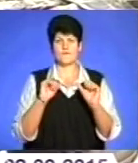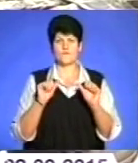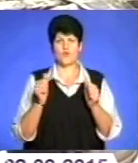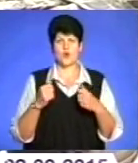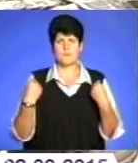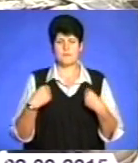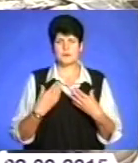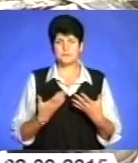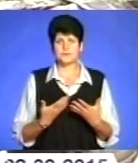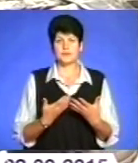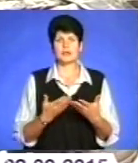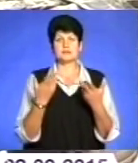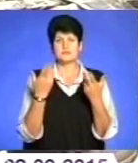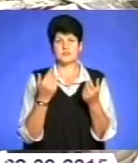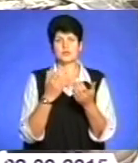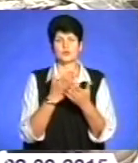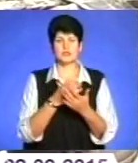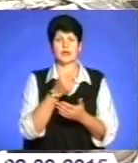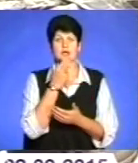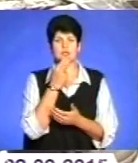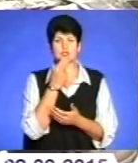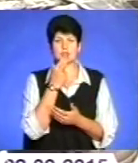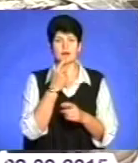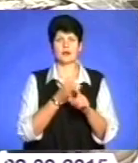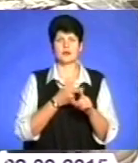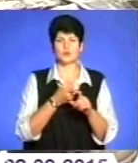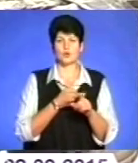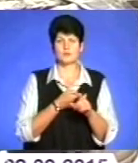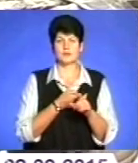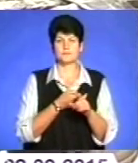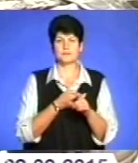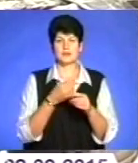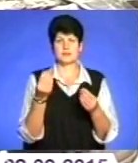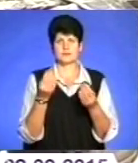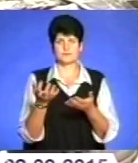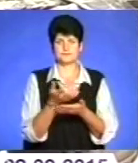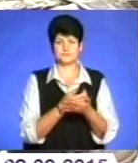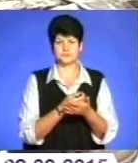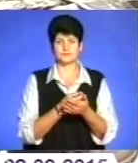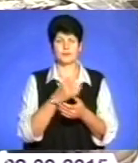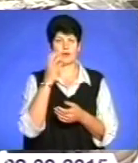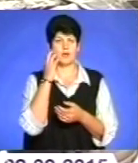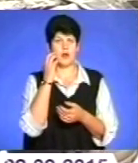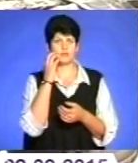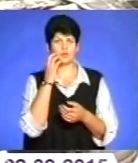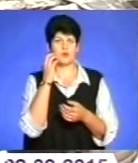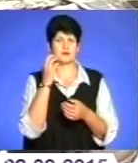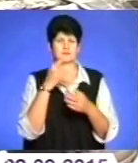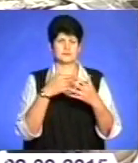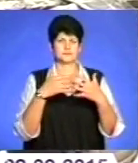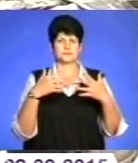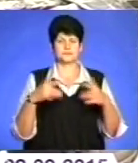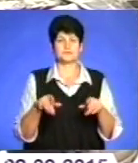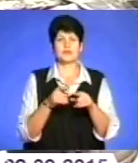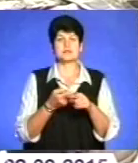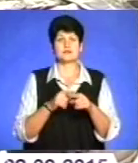значить, ну і звичайно, що є харчі, картопля, свіжого урожаю, яблука і тому подібне. Все це йде на базу